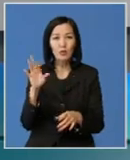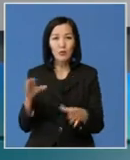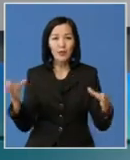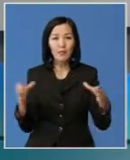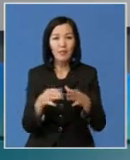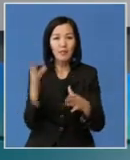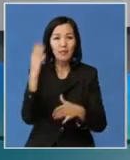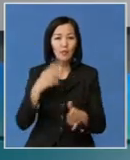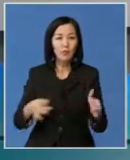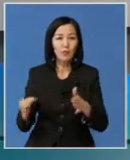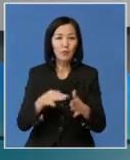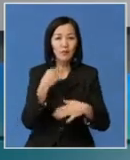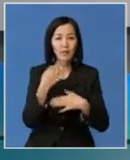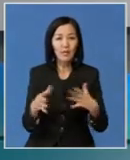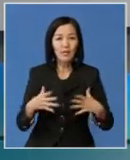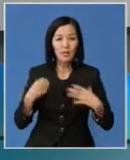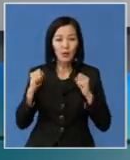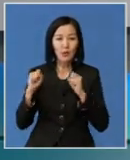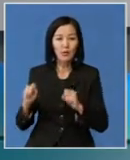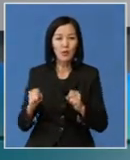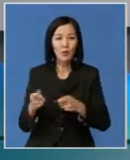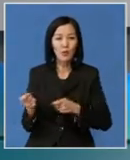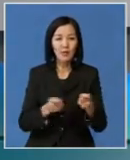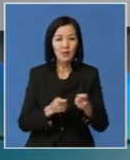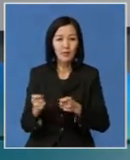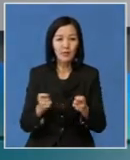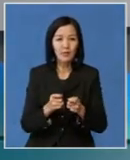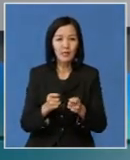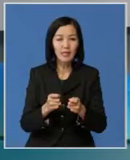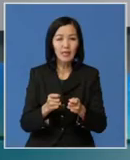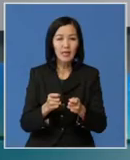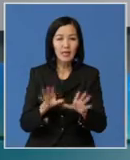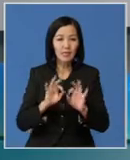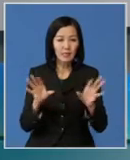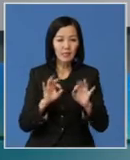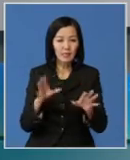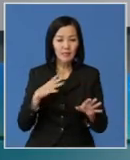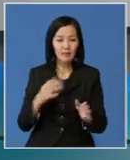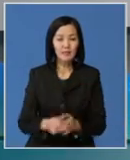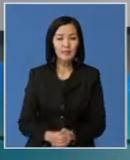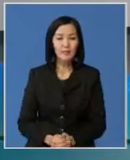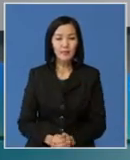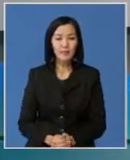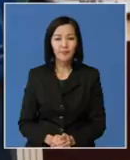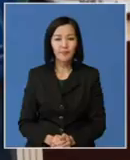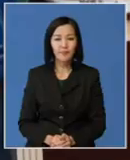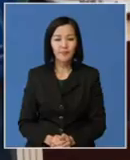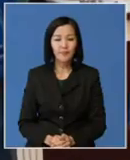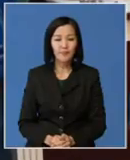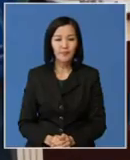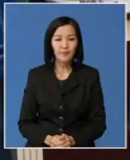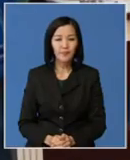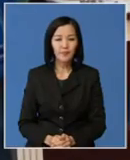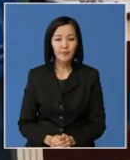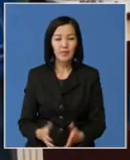Алматы облыстық филиалында денсаулық сақтау басқармасы басшысының есебі тыңдалды. Тақырыпты тілші тарқатсын. Алматы